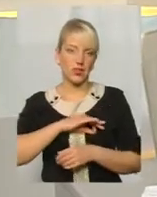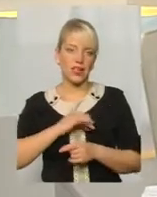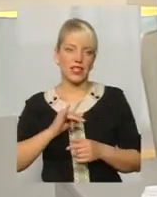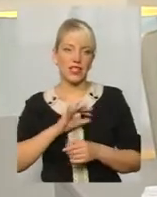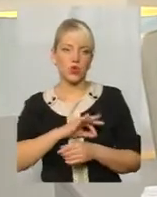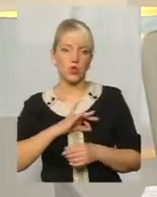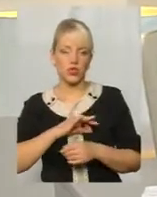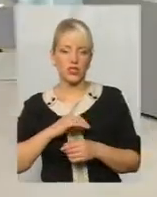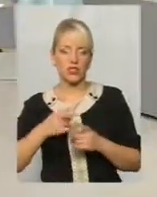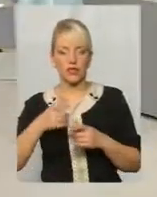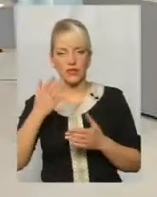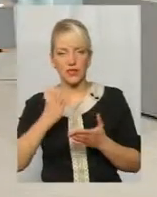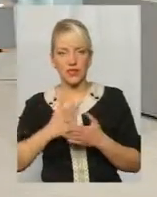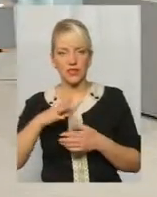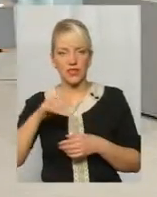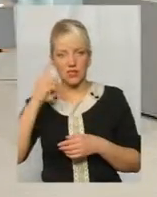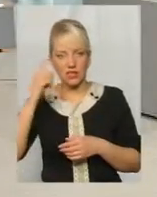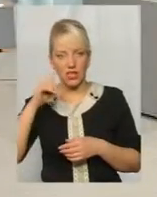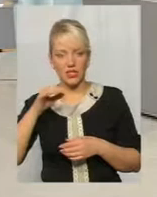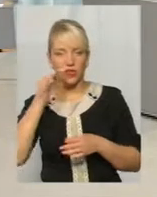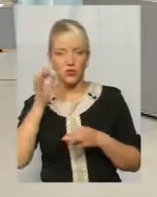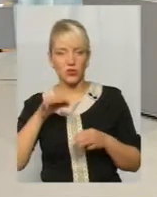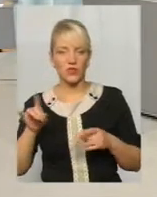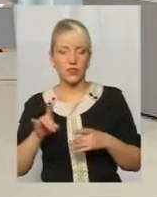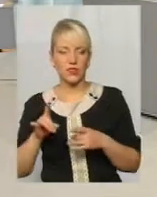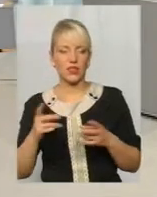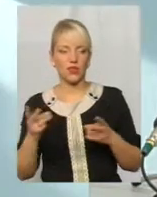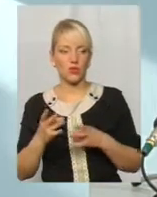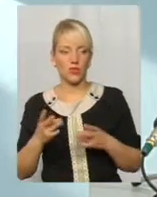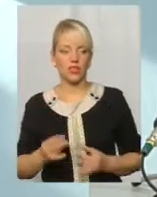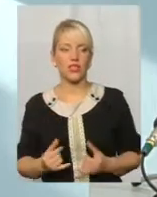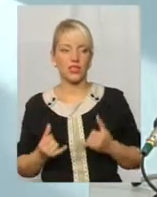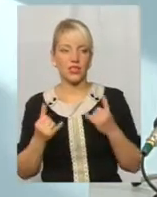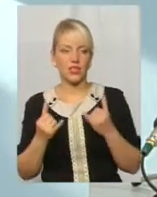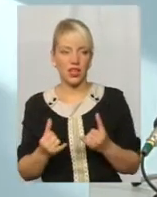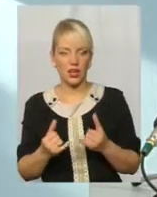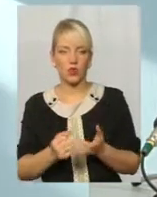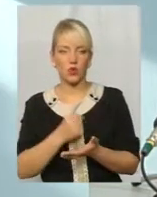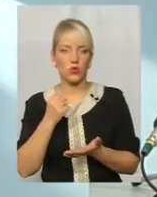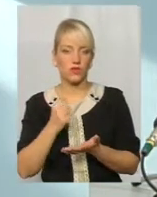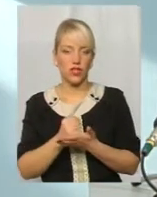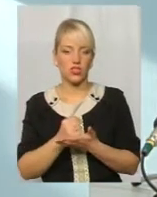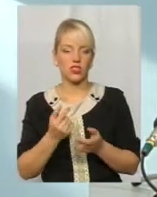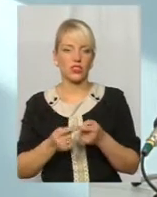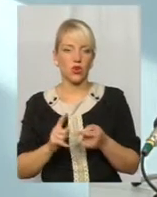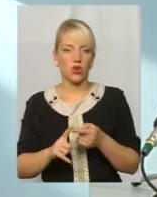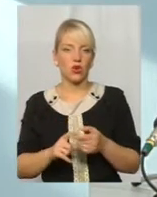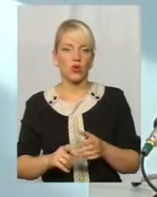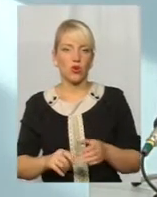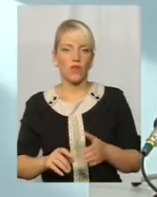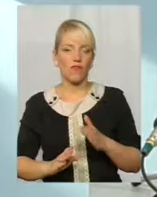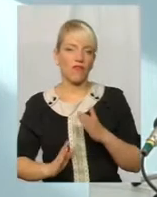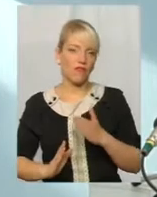юристи володіють тими знаннями і досвідом, який, по суті, необхідний для утвердження того верховенства